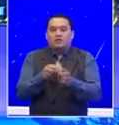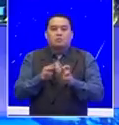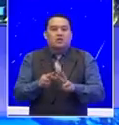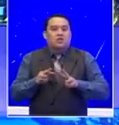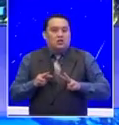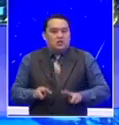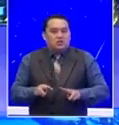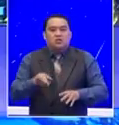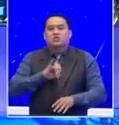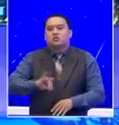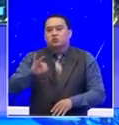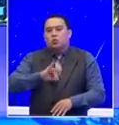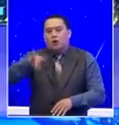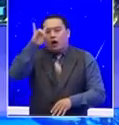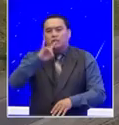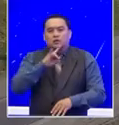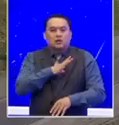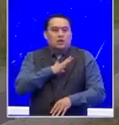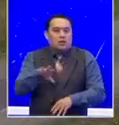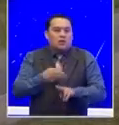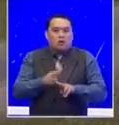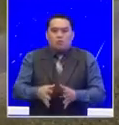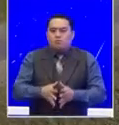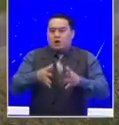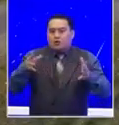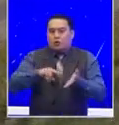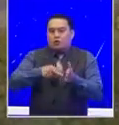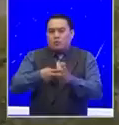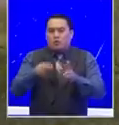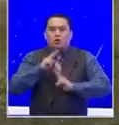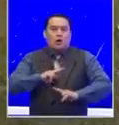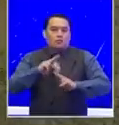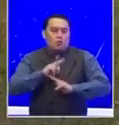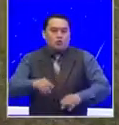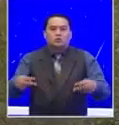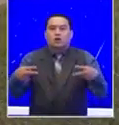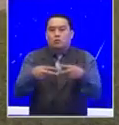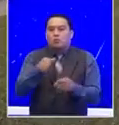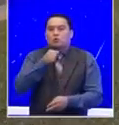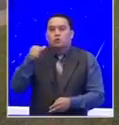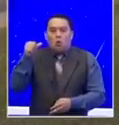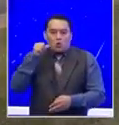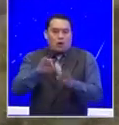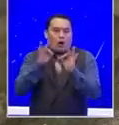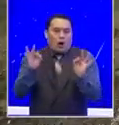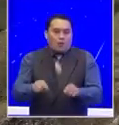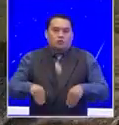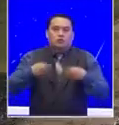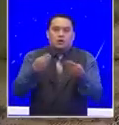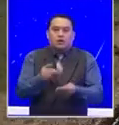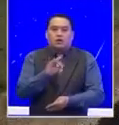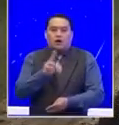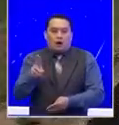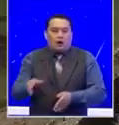Мамин, в истории Казахстана еще никогда не было такого масштаба запланированных работ. По сравнению с прошлым годом, объем сдаваемых